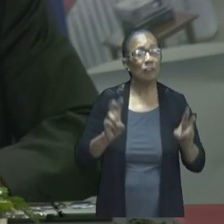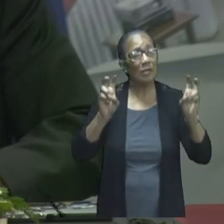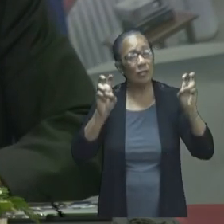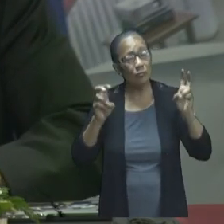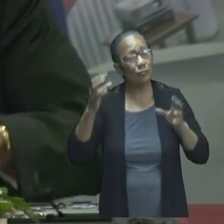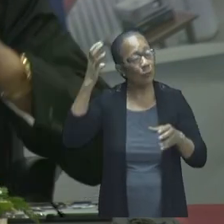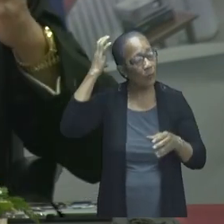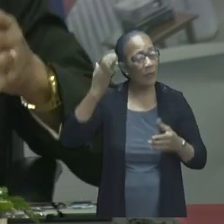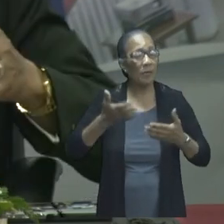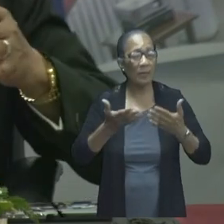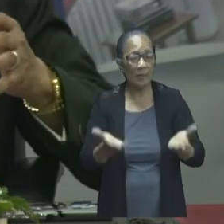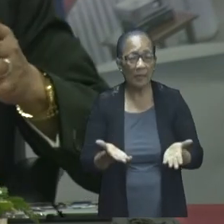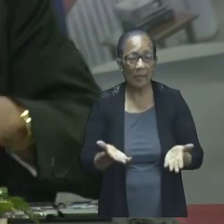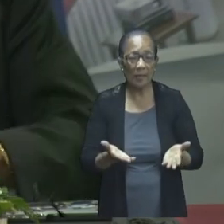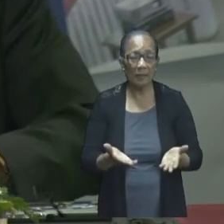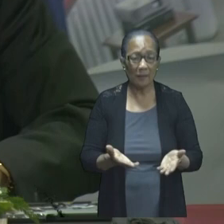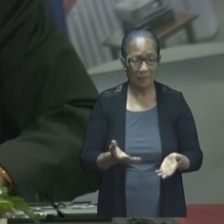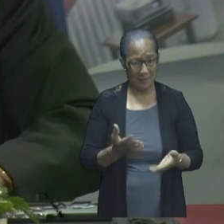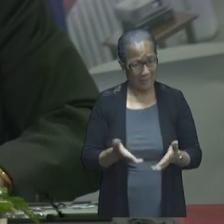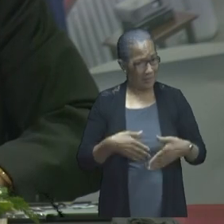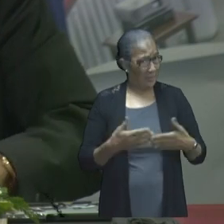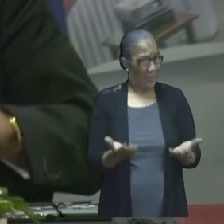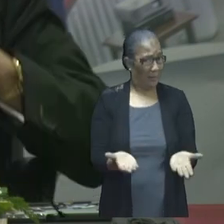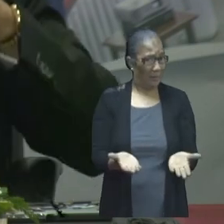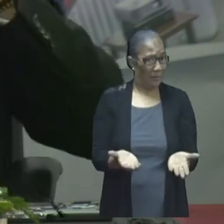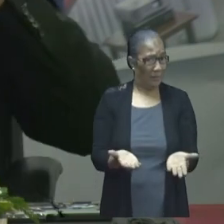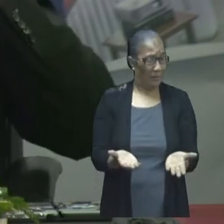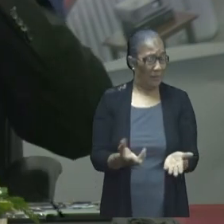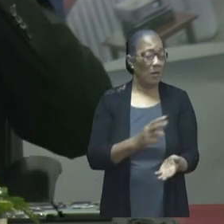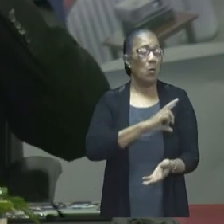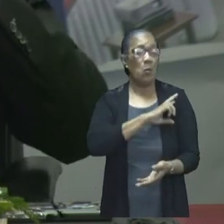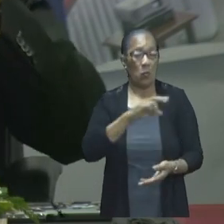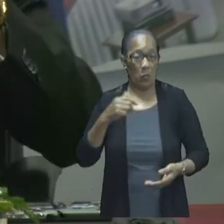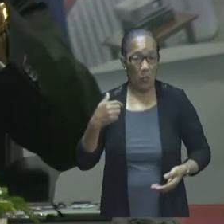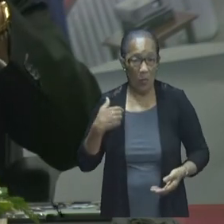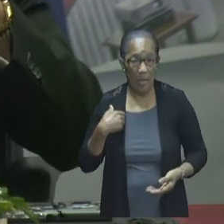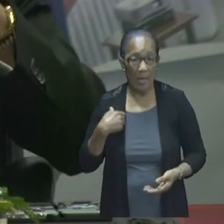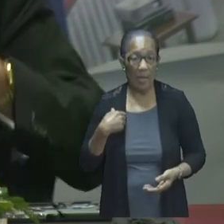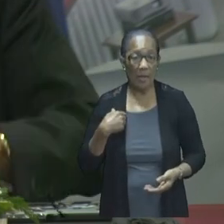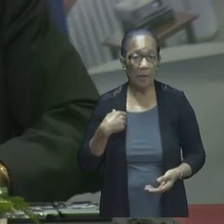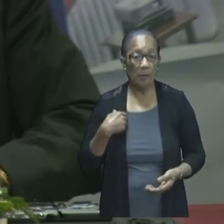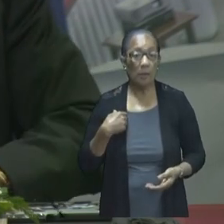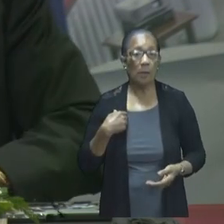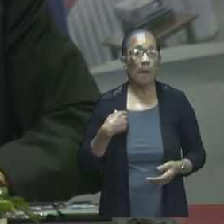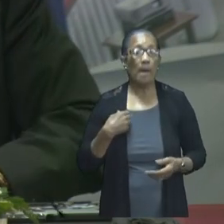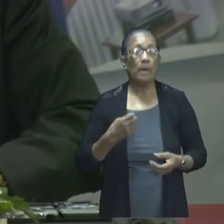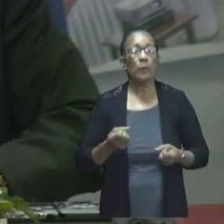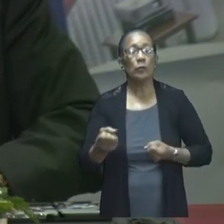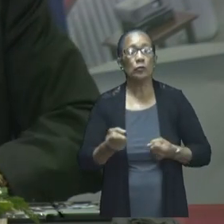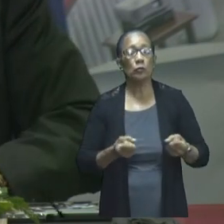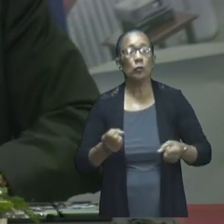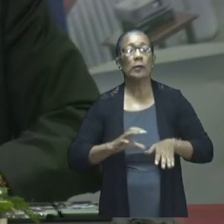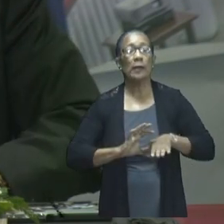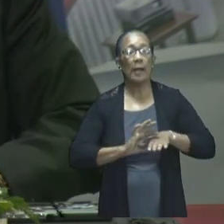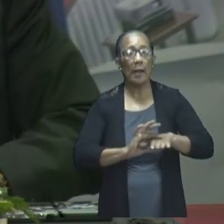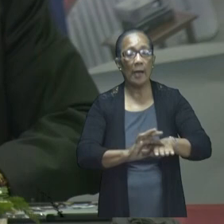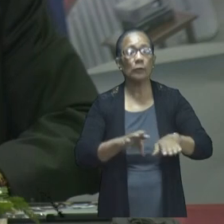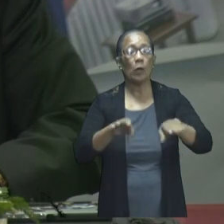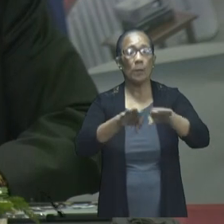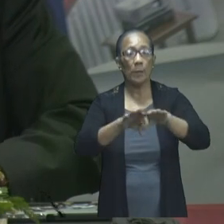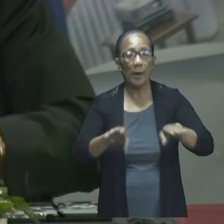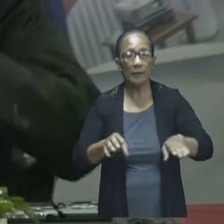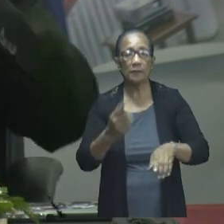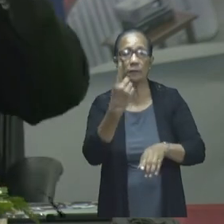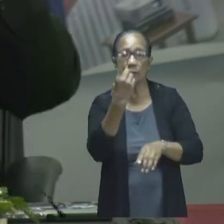waar we zeg maar is dat het wij layer een land op basis van eenheid van beleid 1e van